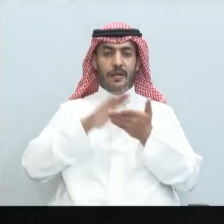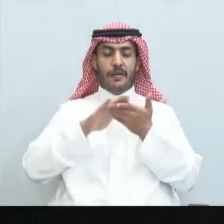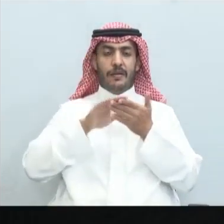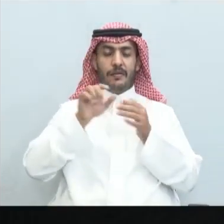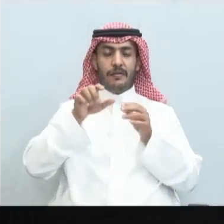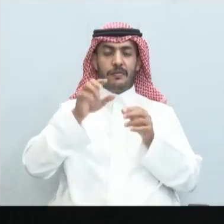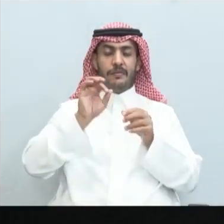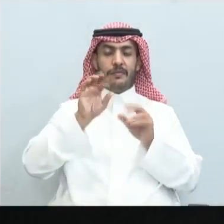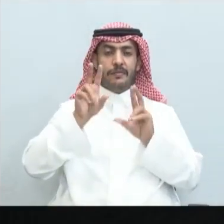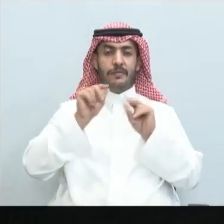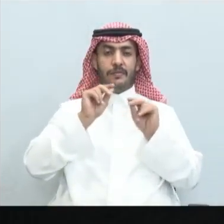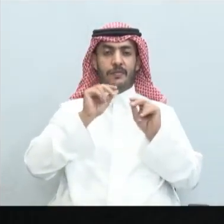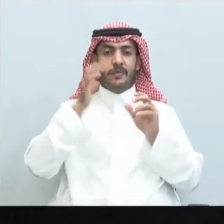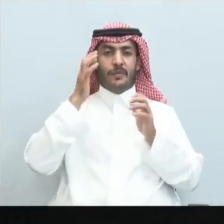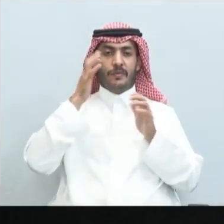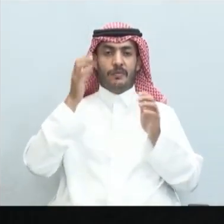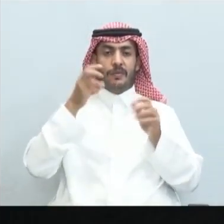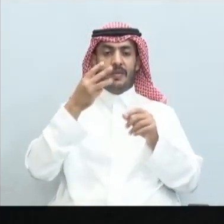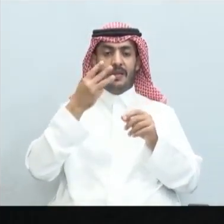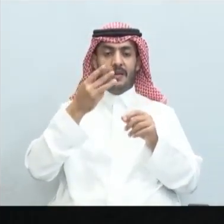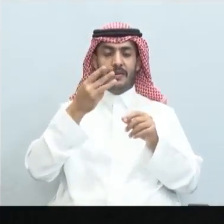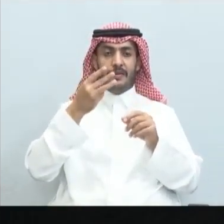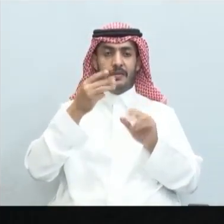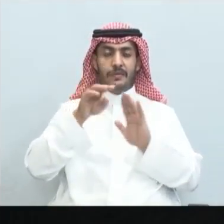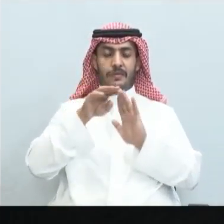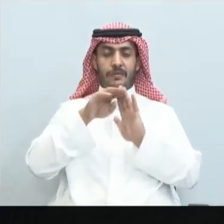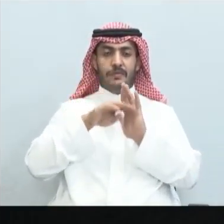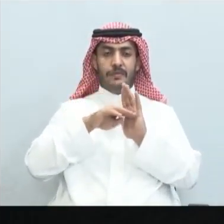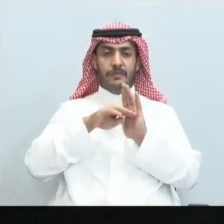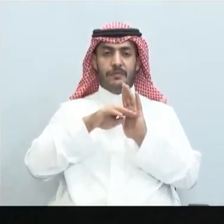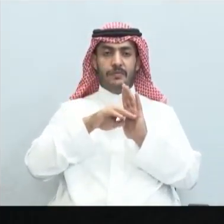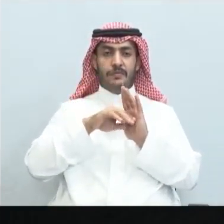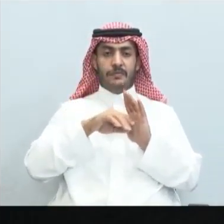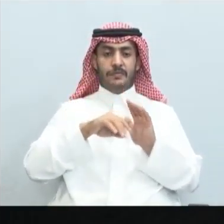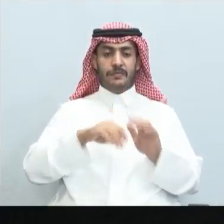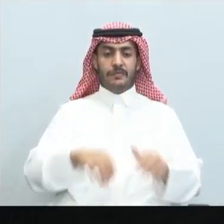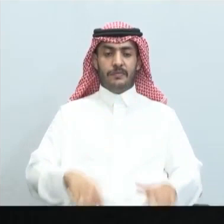الفروع العلوم الثلاثه ماذا يدرس